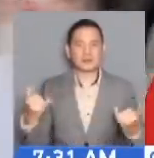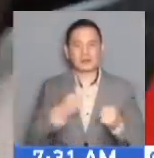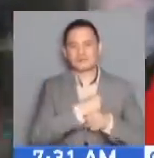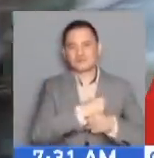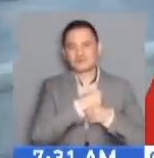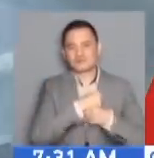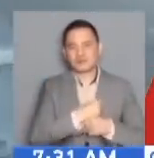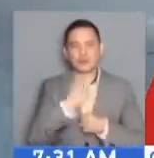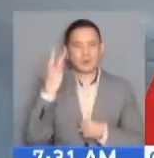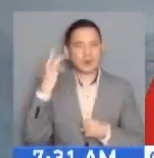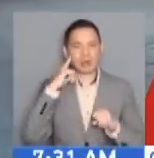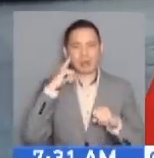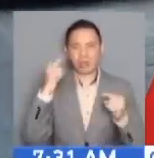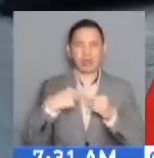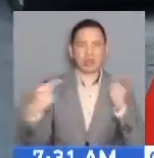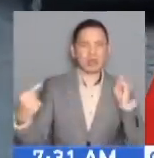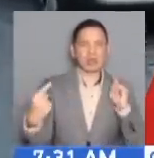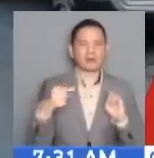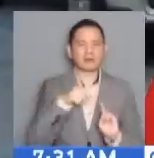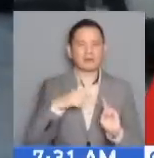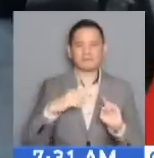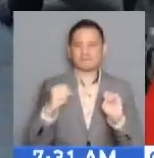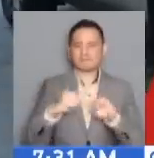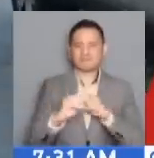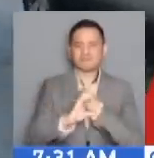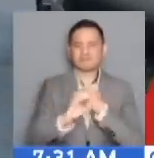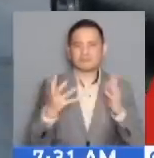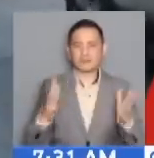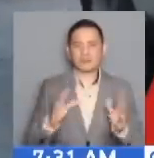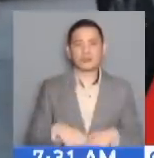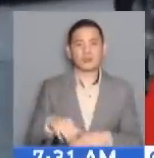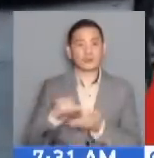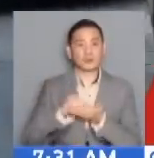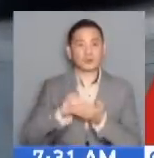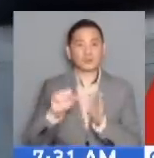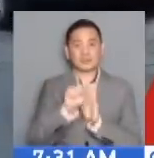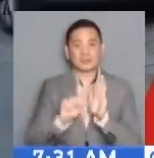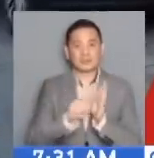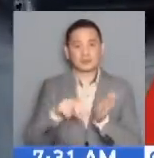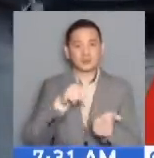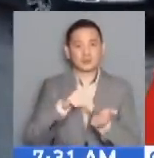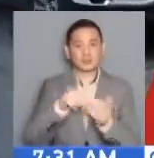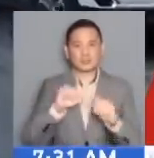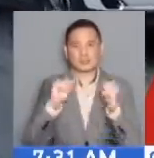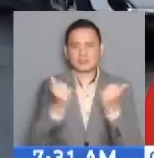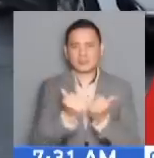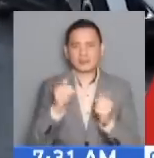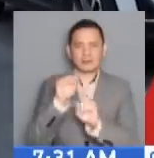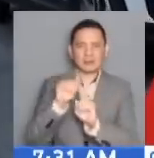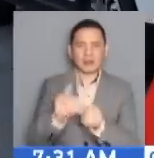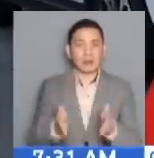ang management ng 2 ospital at New York State Nurses Association sa pagdadagdag ng mga nurse. Ang asosasyon